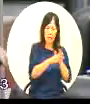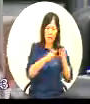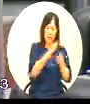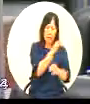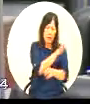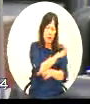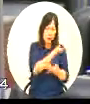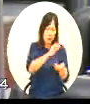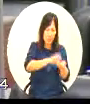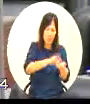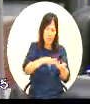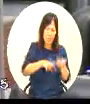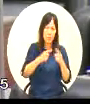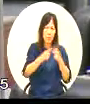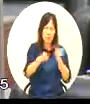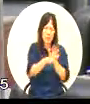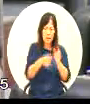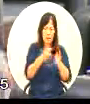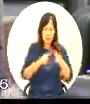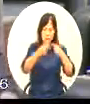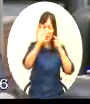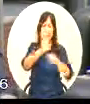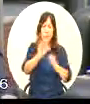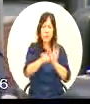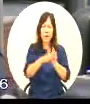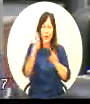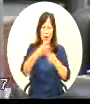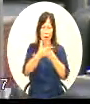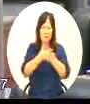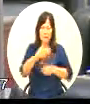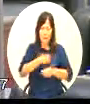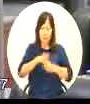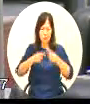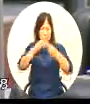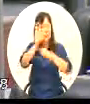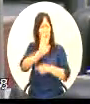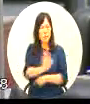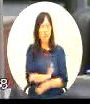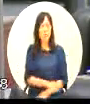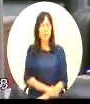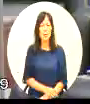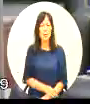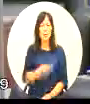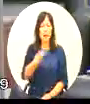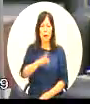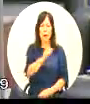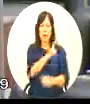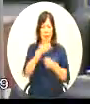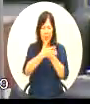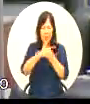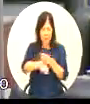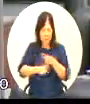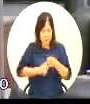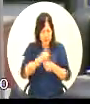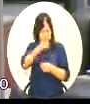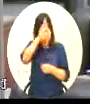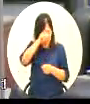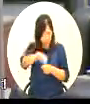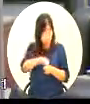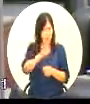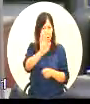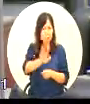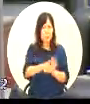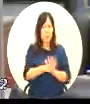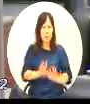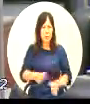卷入家庭纠纷，不要卷入甚至保险的纠纷，那一方面又保护真正的那个病人？那我觉得这是今天我要